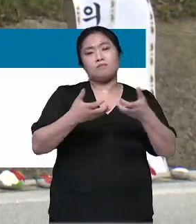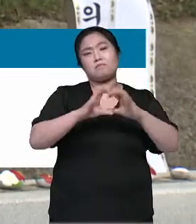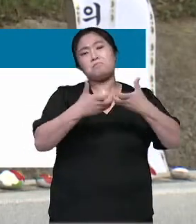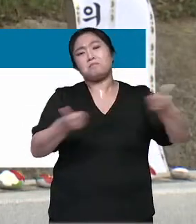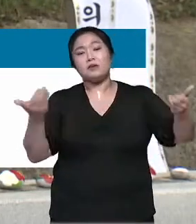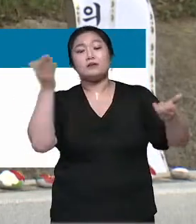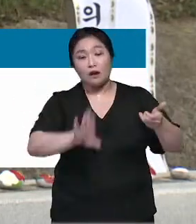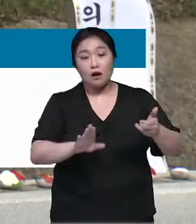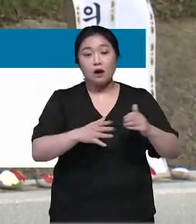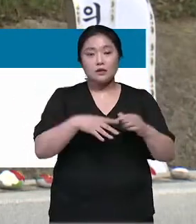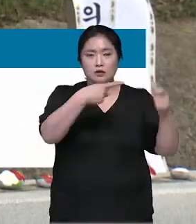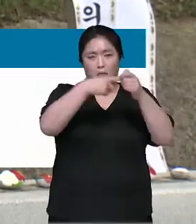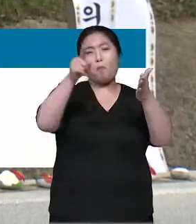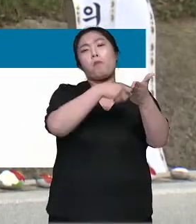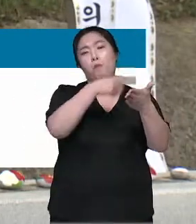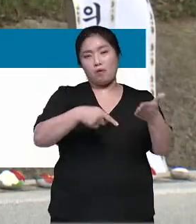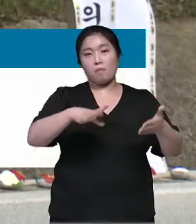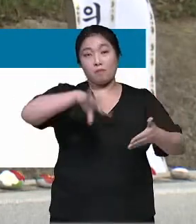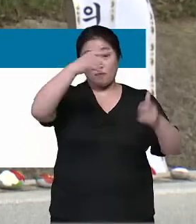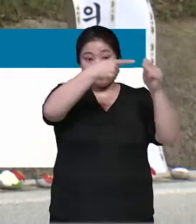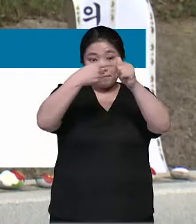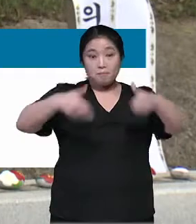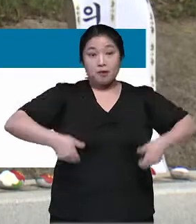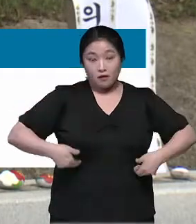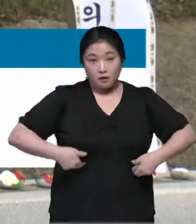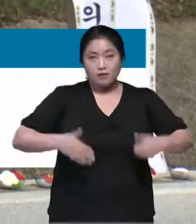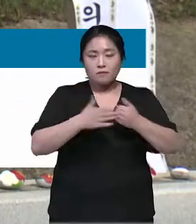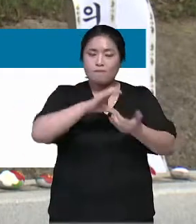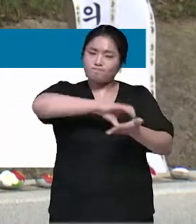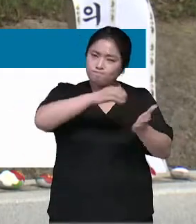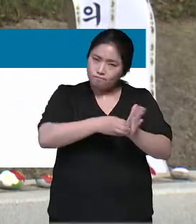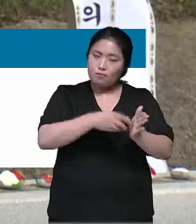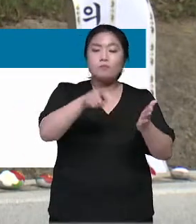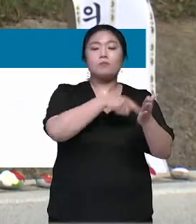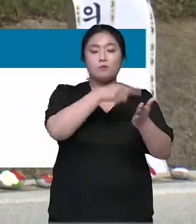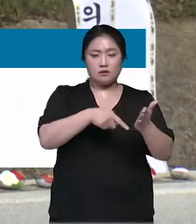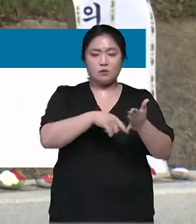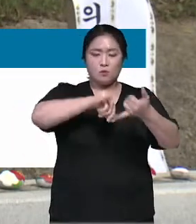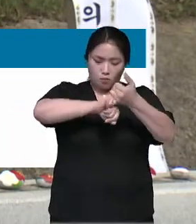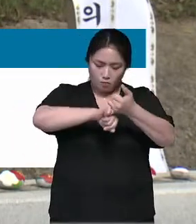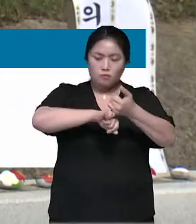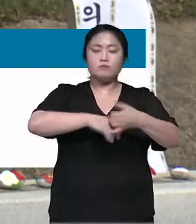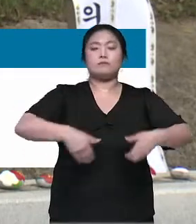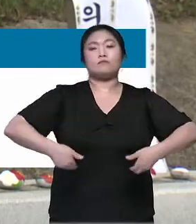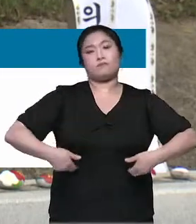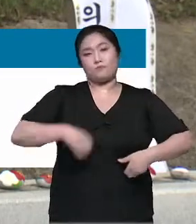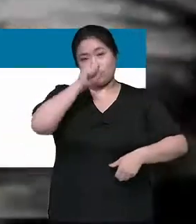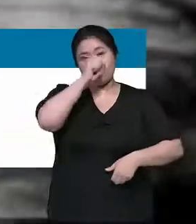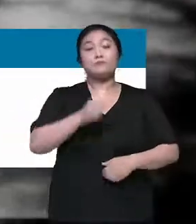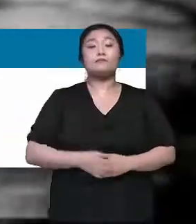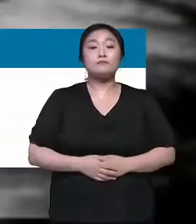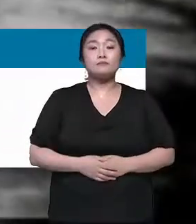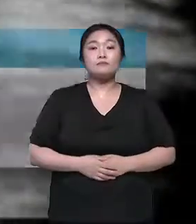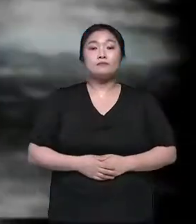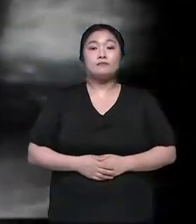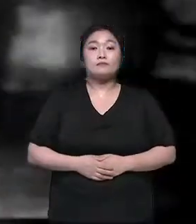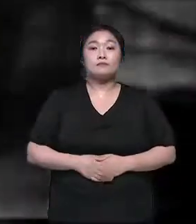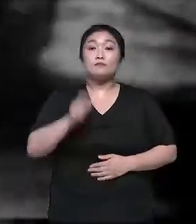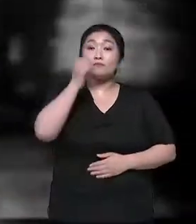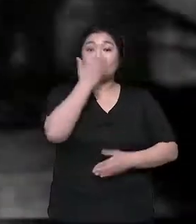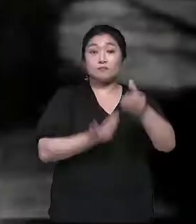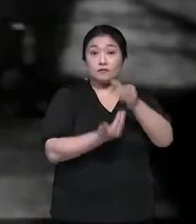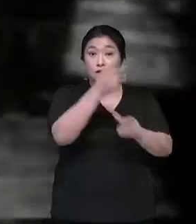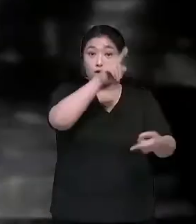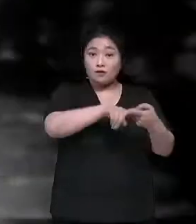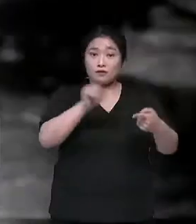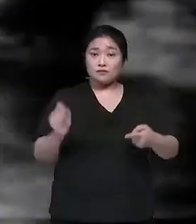자, 셋째 보상이 이루어져야 되니까 적절한 보상이 이루어지면 빨리 되면 좋겠습니다. 여순